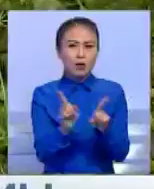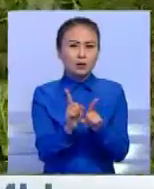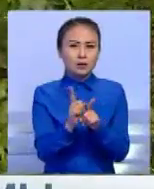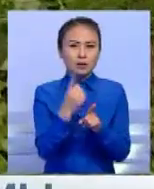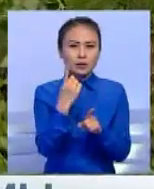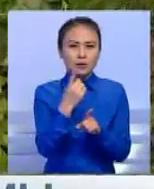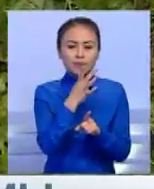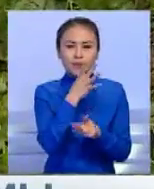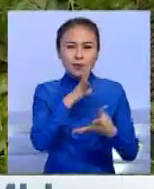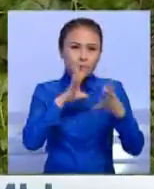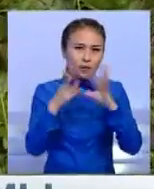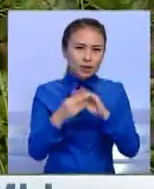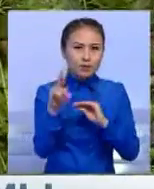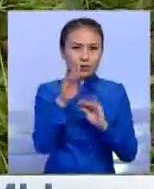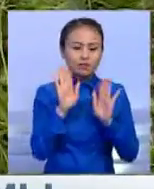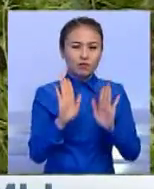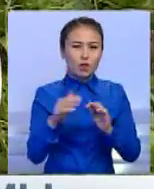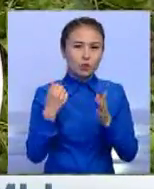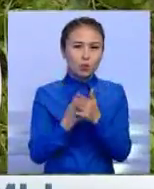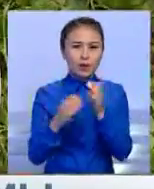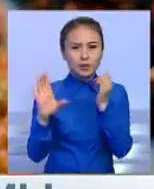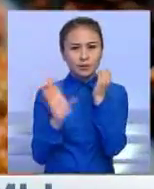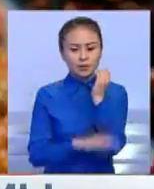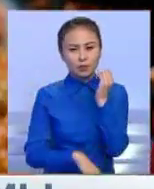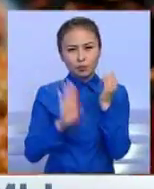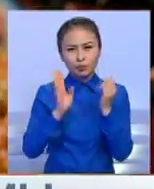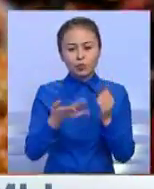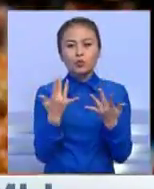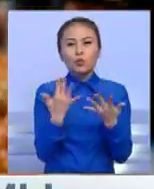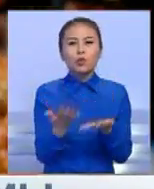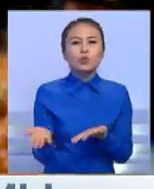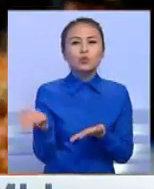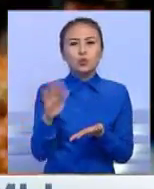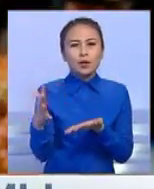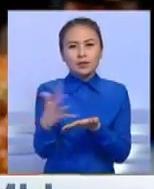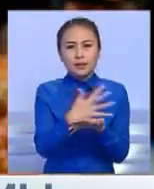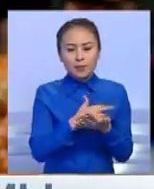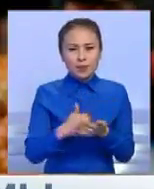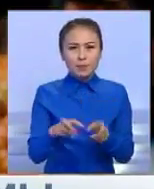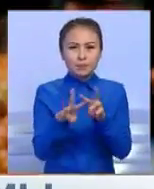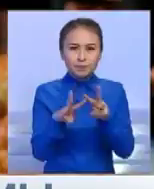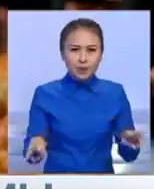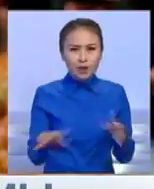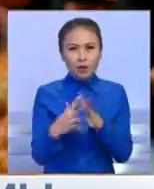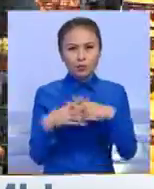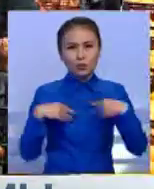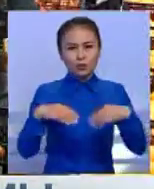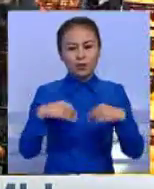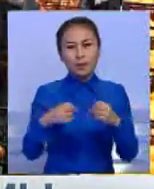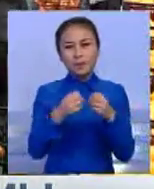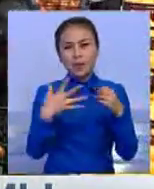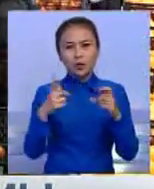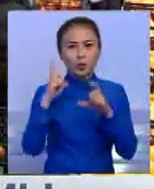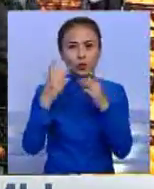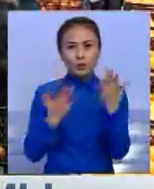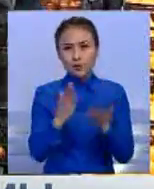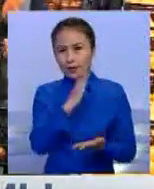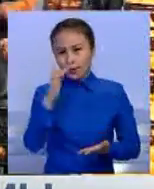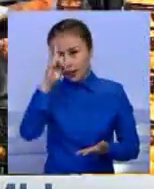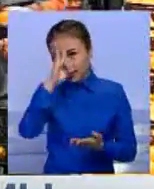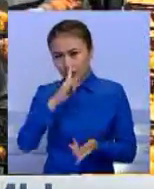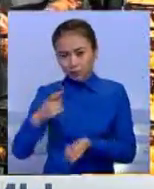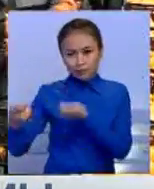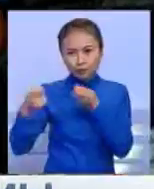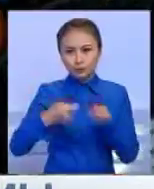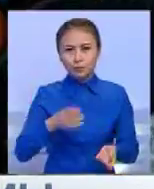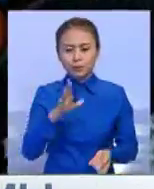маусым қорытындысы тек қаңтар айының соңына таман белгілі болады. Ауыл шаруашылығы министрлігінің мәліметіне сәйкес 15 тоннадан аса мандарин